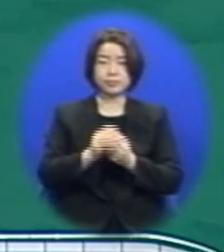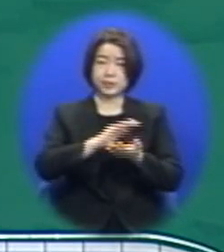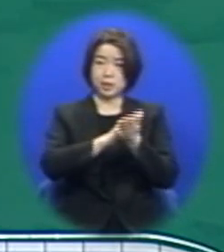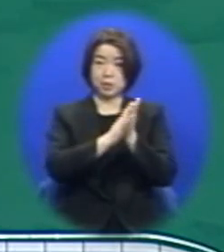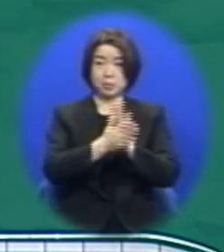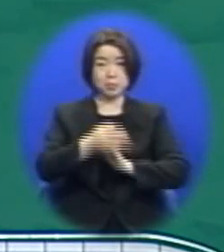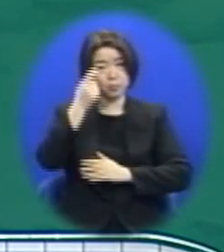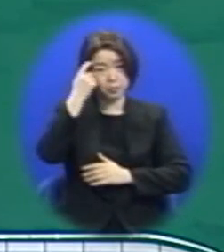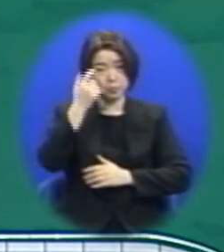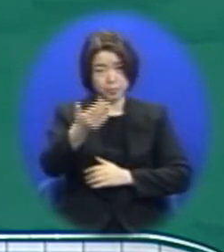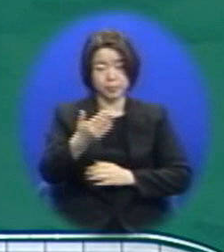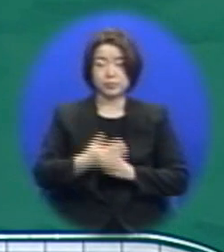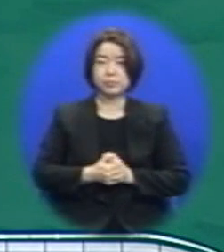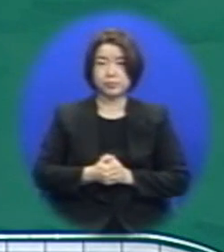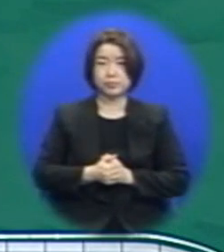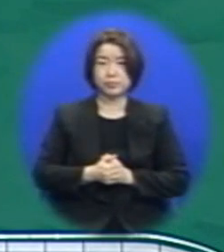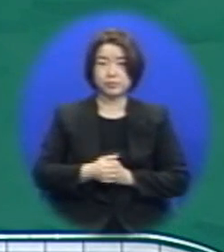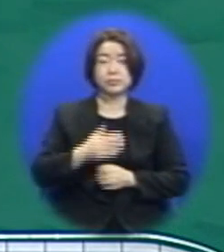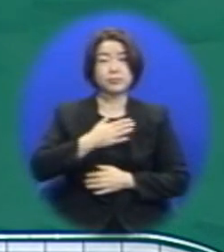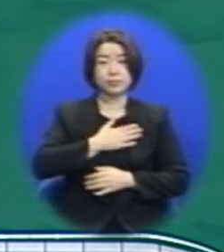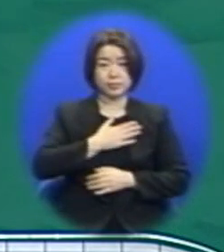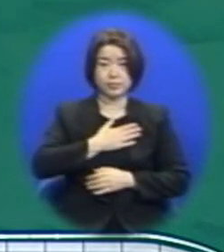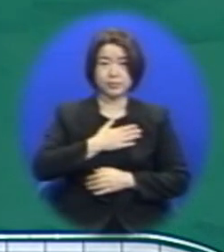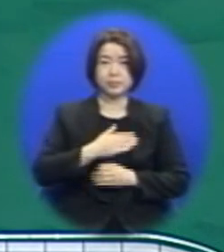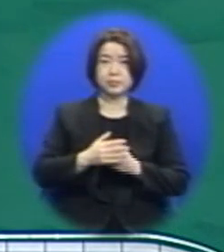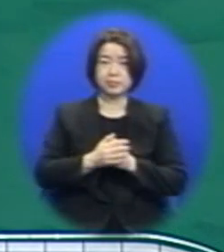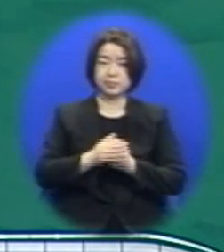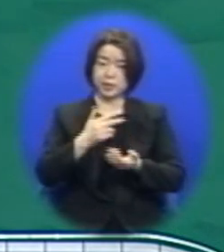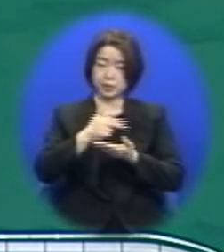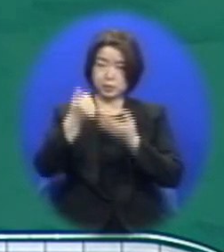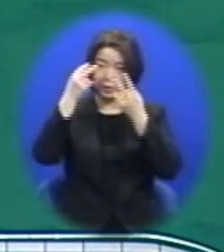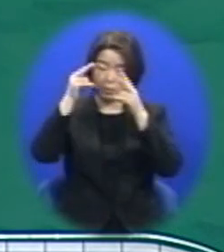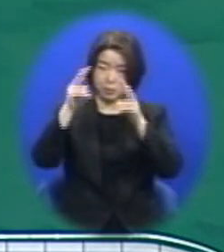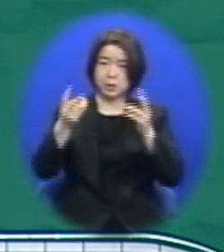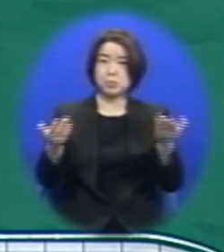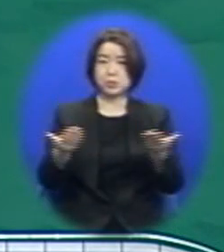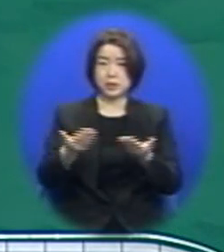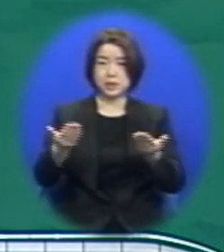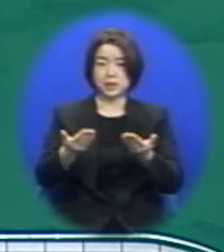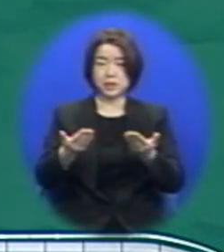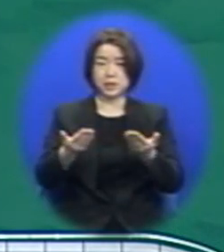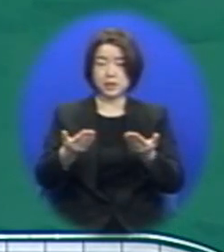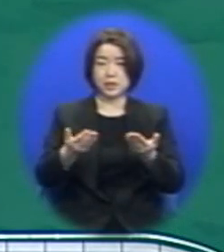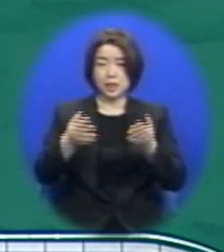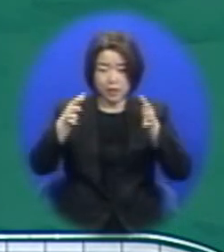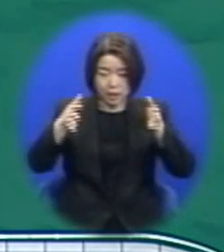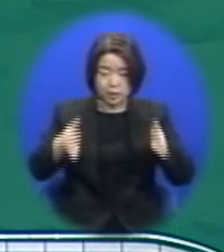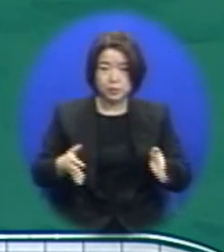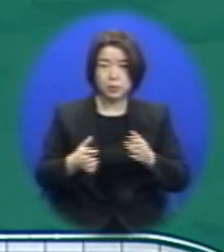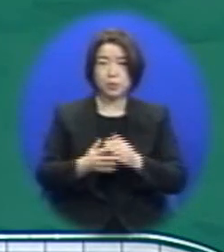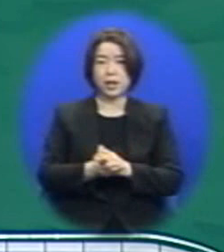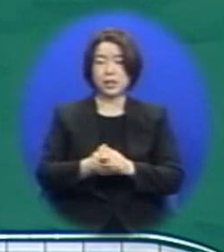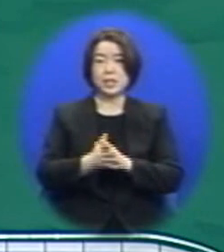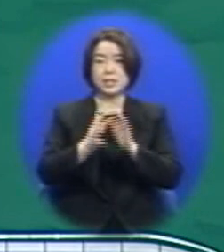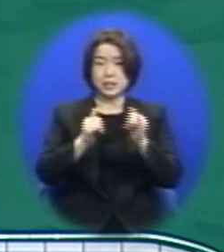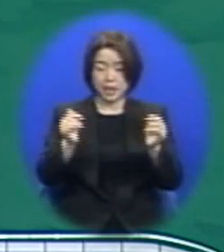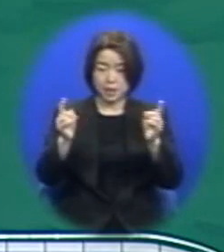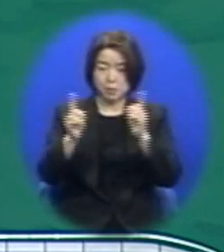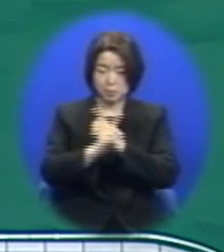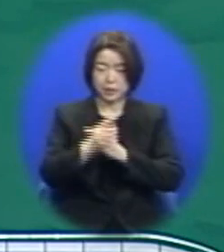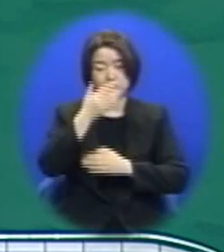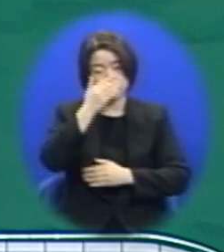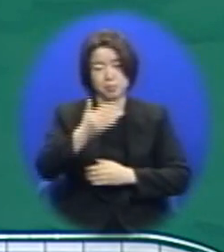변할까요? 저는 주님을 바라보는 일을 하면서 변한다, 사람은